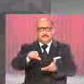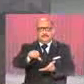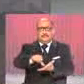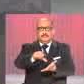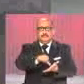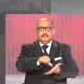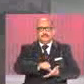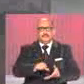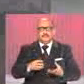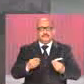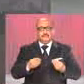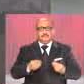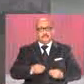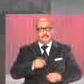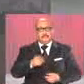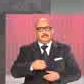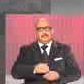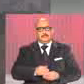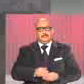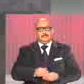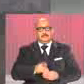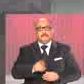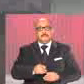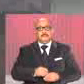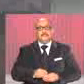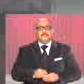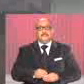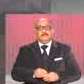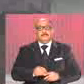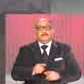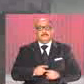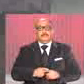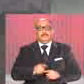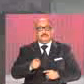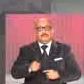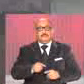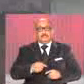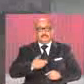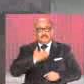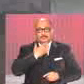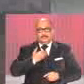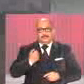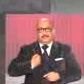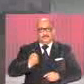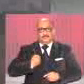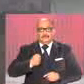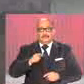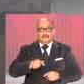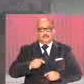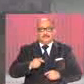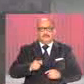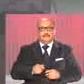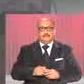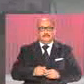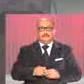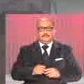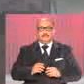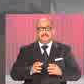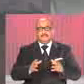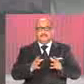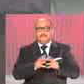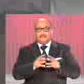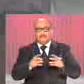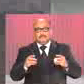الإسلامية، وأصابت أيضا وحدة كبيرة تابعة للتنظيم. كما استهدفت 11 ضربة جوية في العراق وحدات